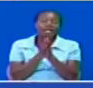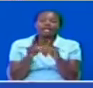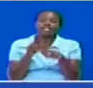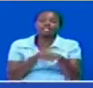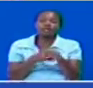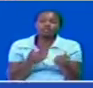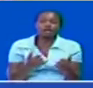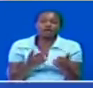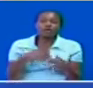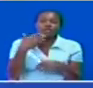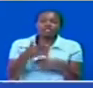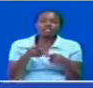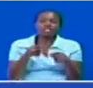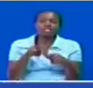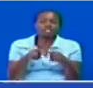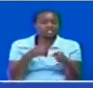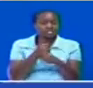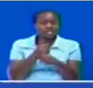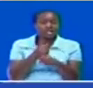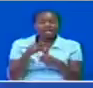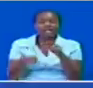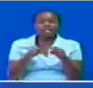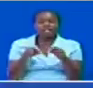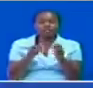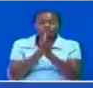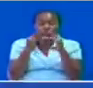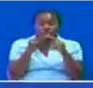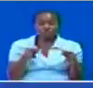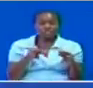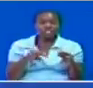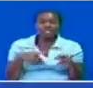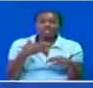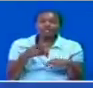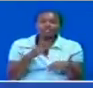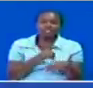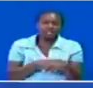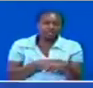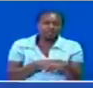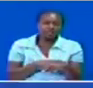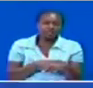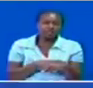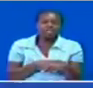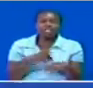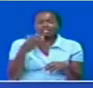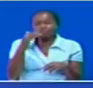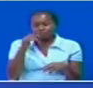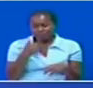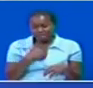round next year we have elections, so he's also praying for peace. Every year whenever Swami Baba comes he has to visit